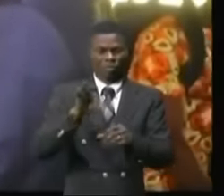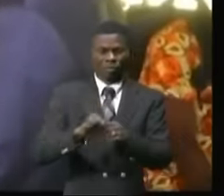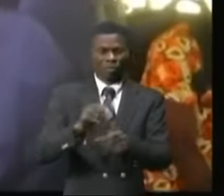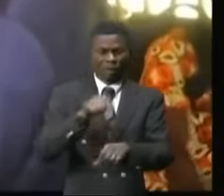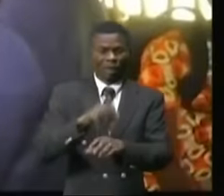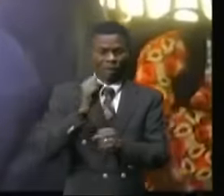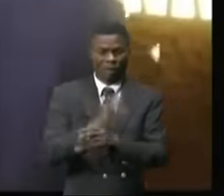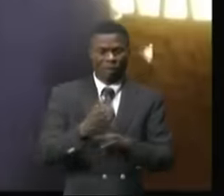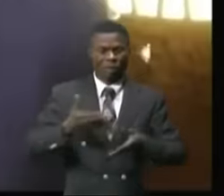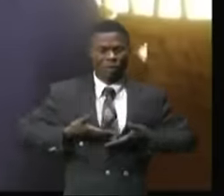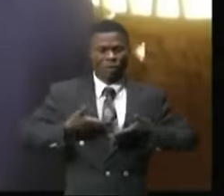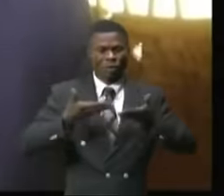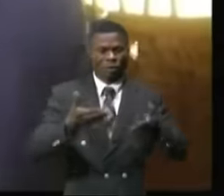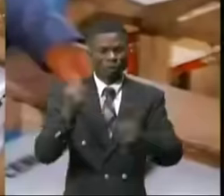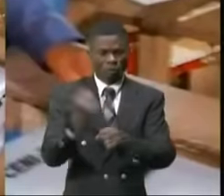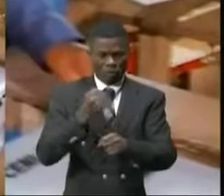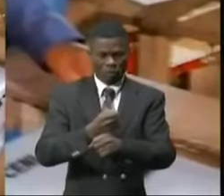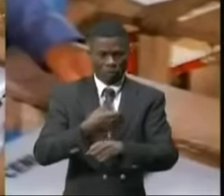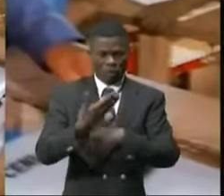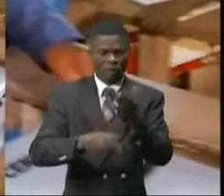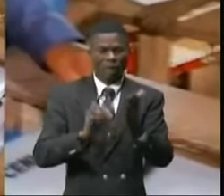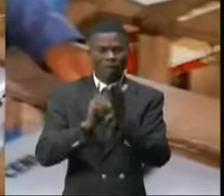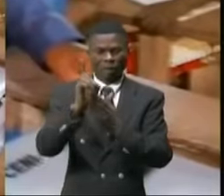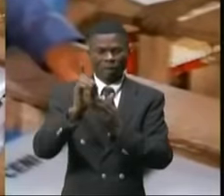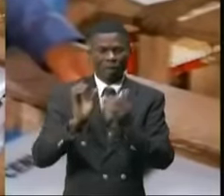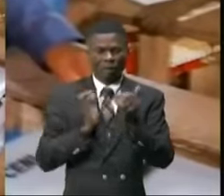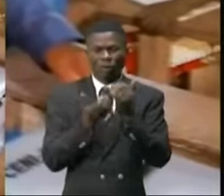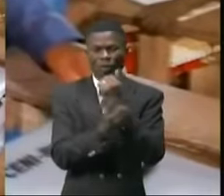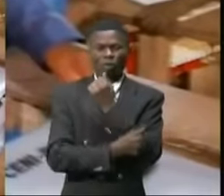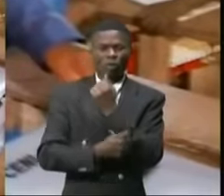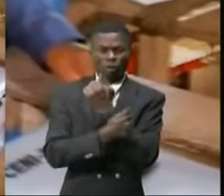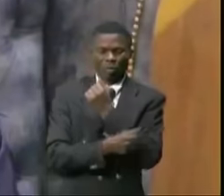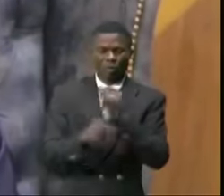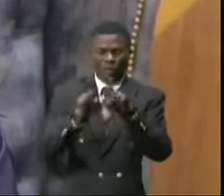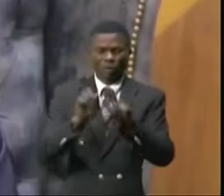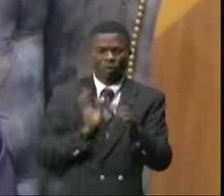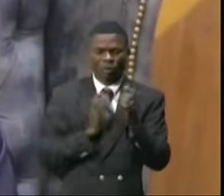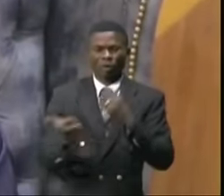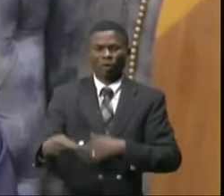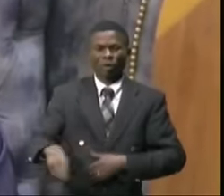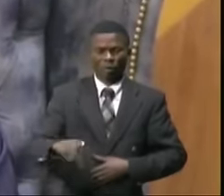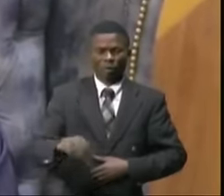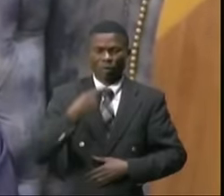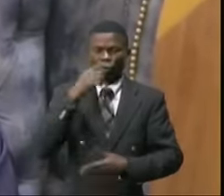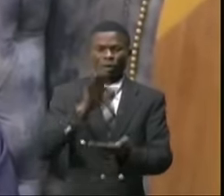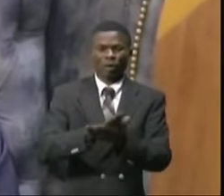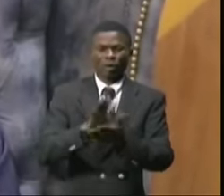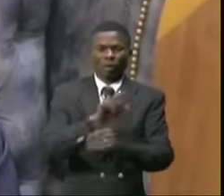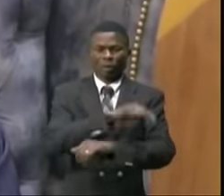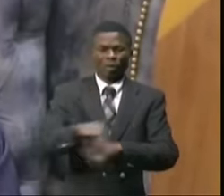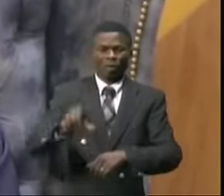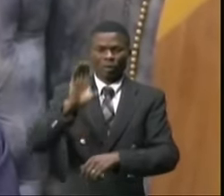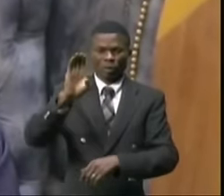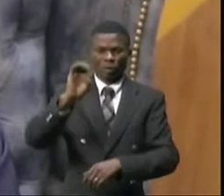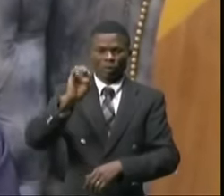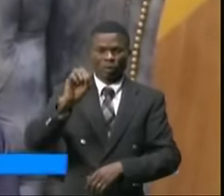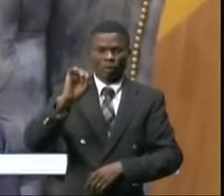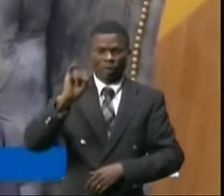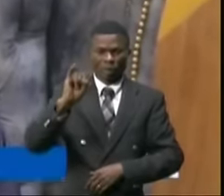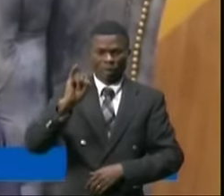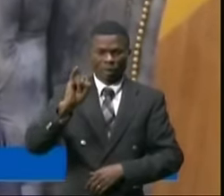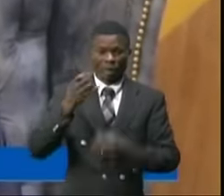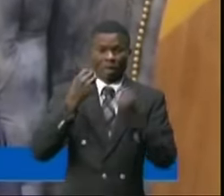temps de se consacrer au travail et au développement de nos entités respectives. Je félicite aussi la CENI. Ils m'ont